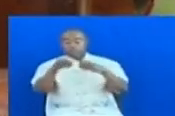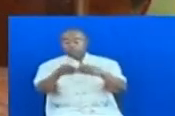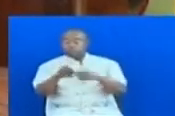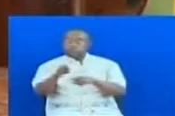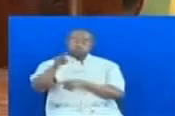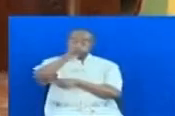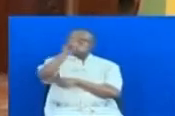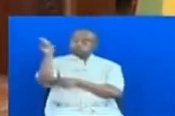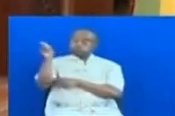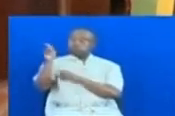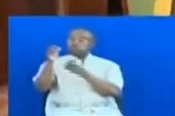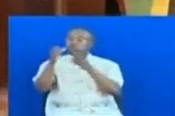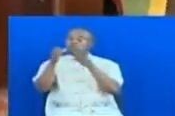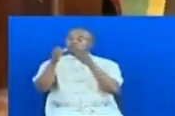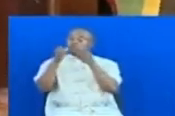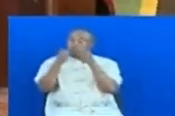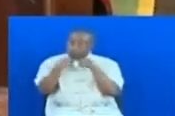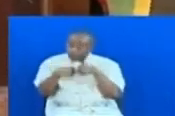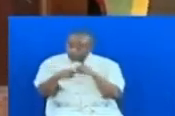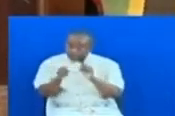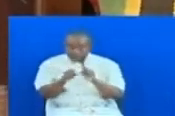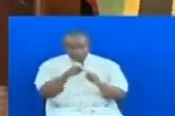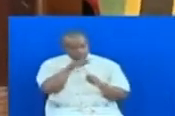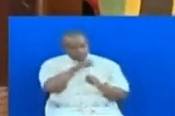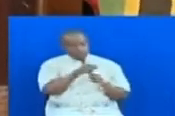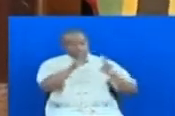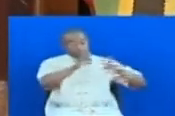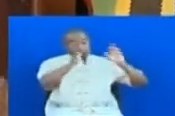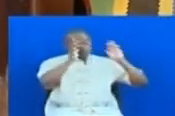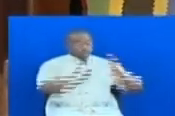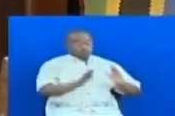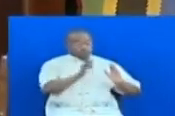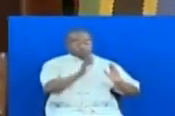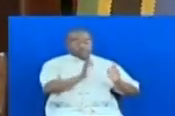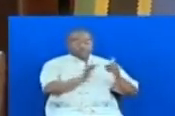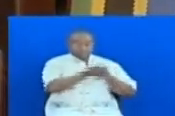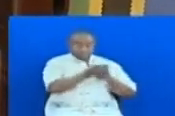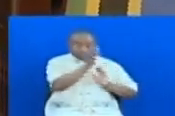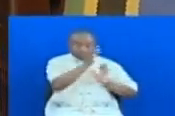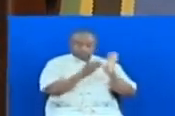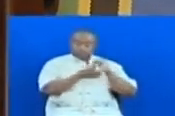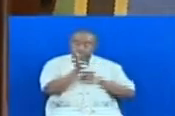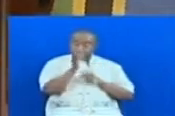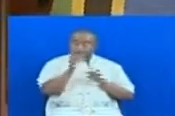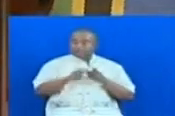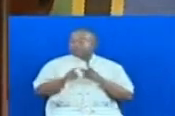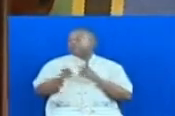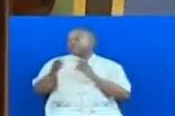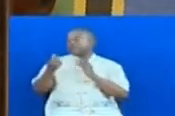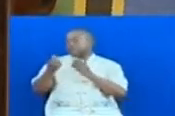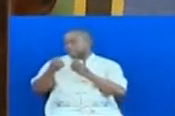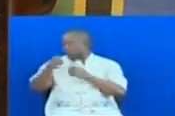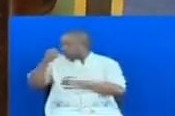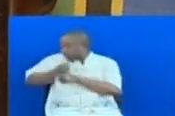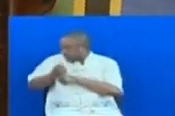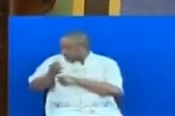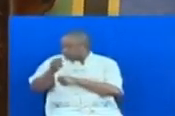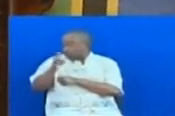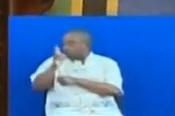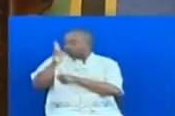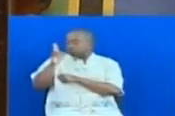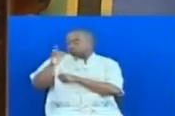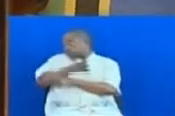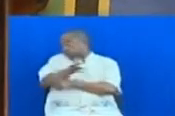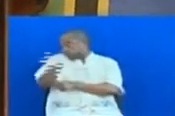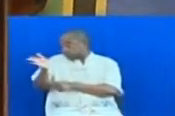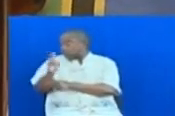utendaji wa CAG, lakini pia utendaji wa watumishi wale walioko kule wanafanya kazi